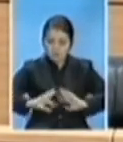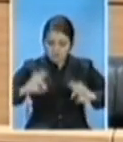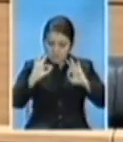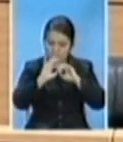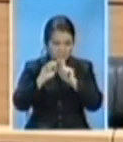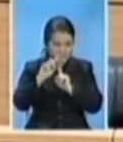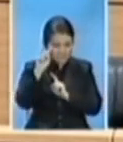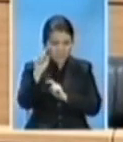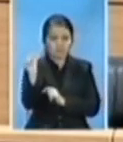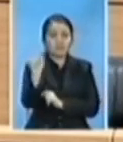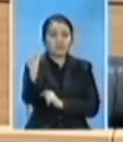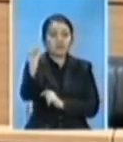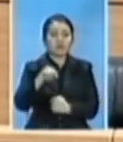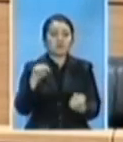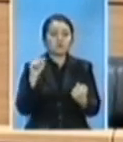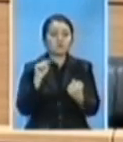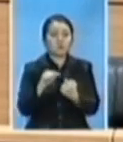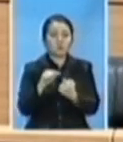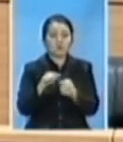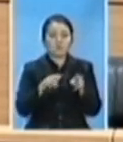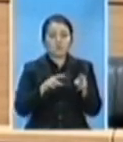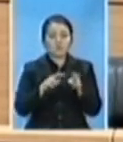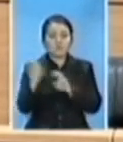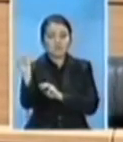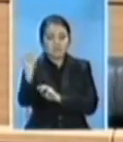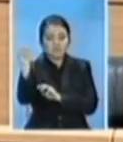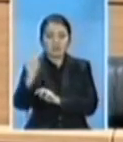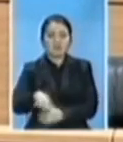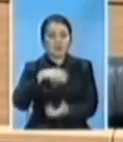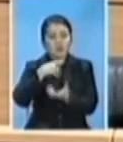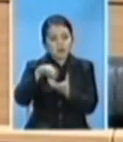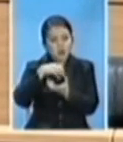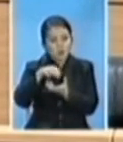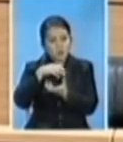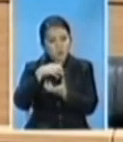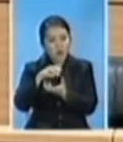างหนึ่งก็คือพยายามใช้สภาแห่งนี้ส่งสัญญาณไปถึงประชาชน